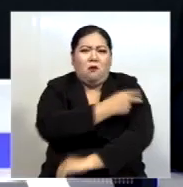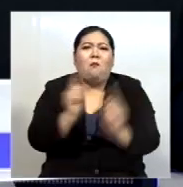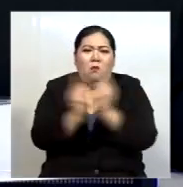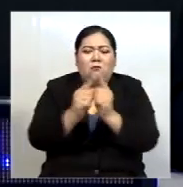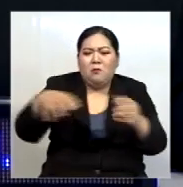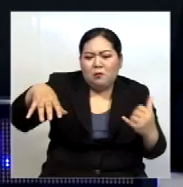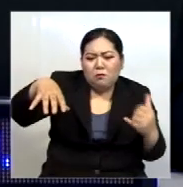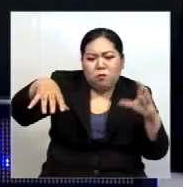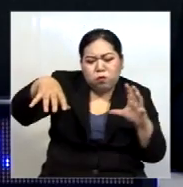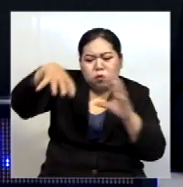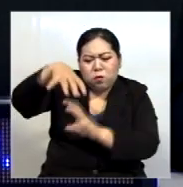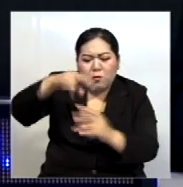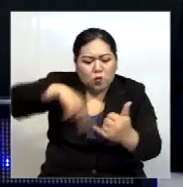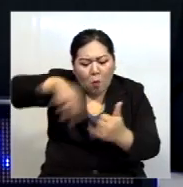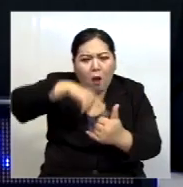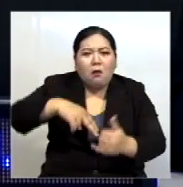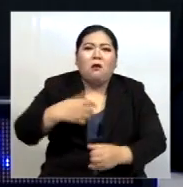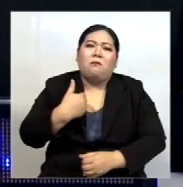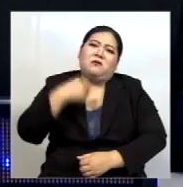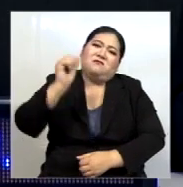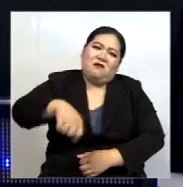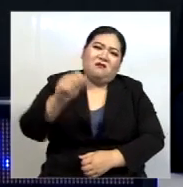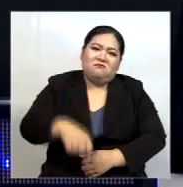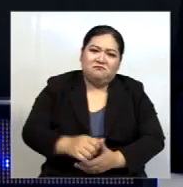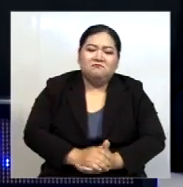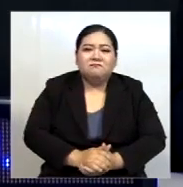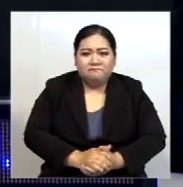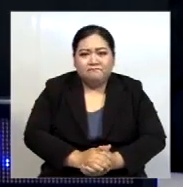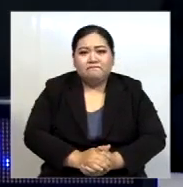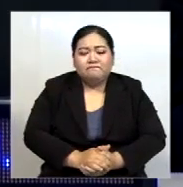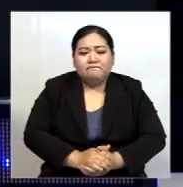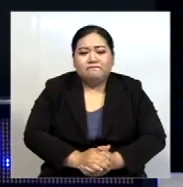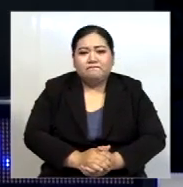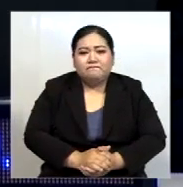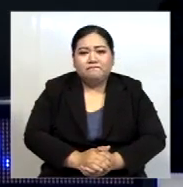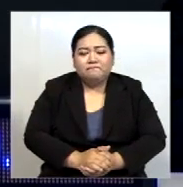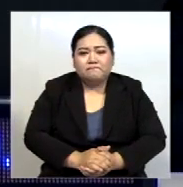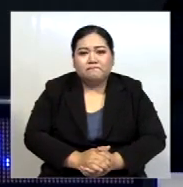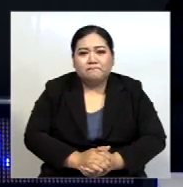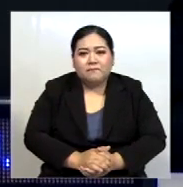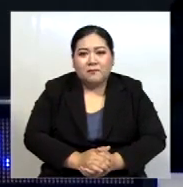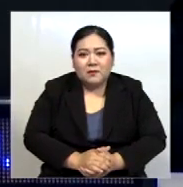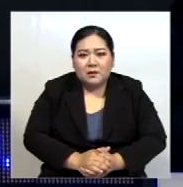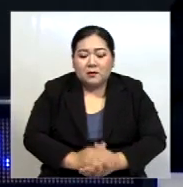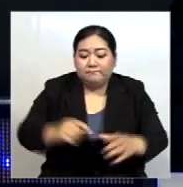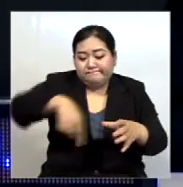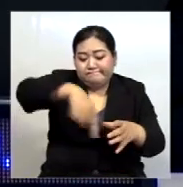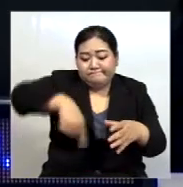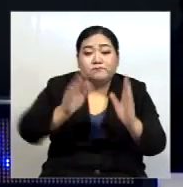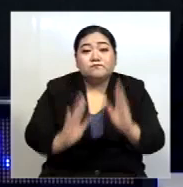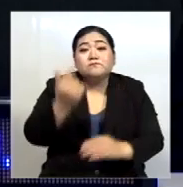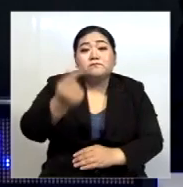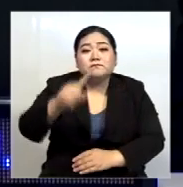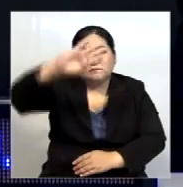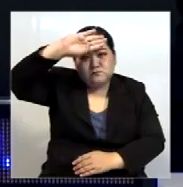าไปตรวจสอบนะครับพฤติกรรมที่เกิดการเผยเกิดการติดต่อในกลุ่มนี้ก็คือว่